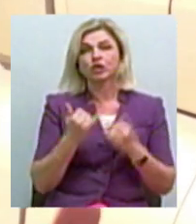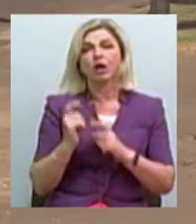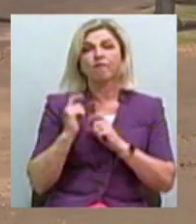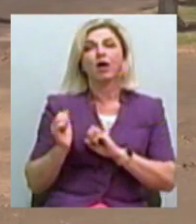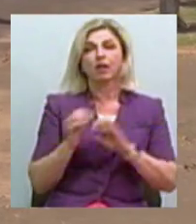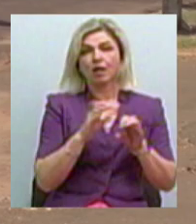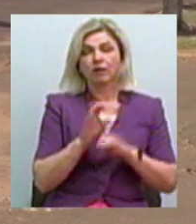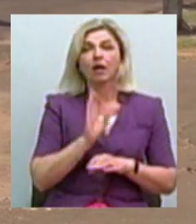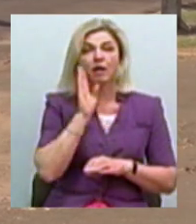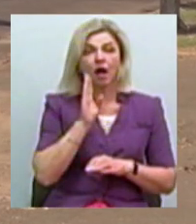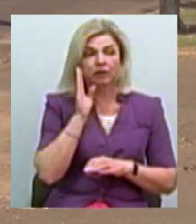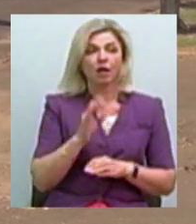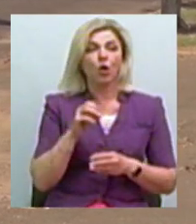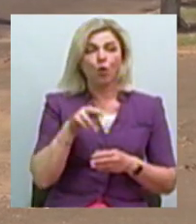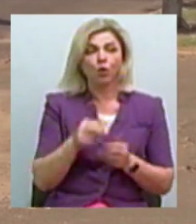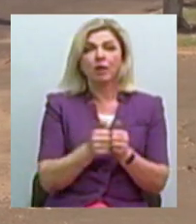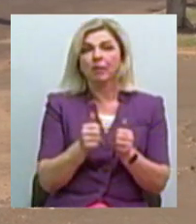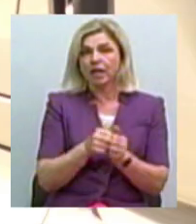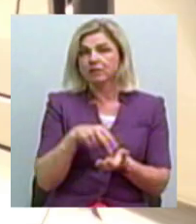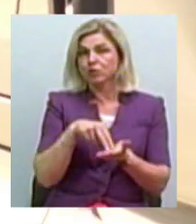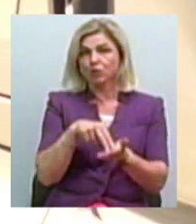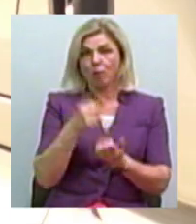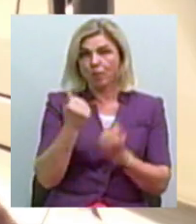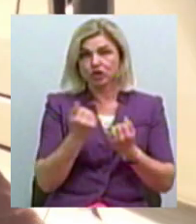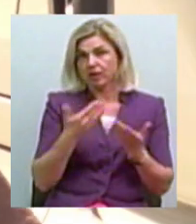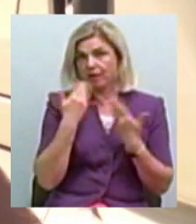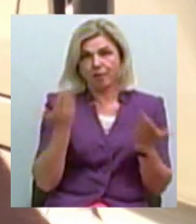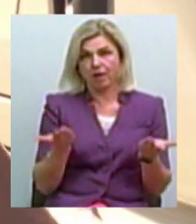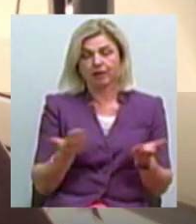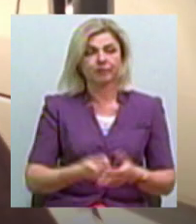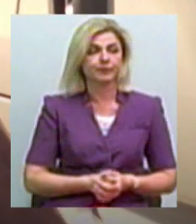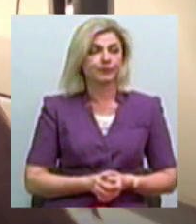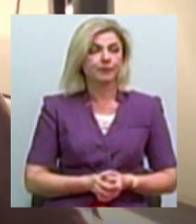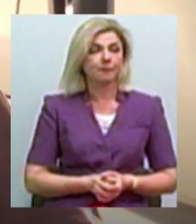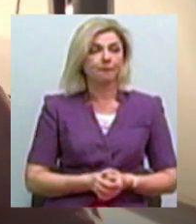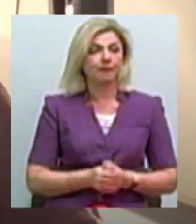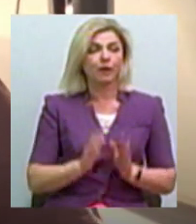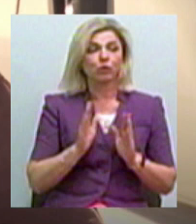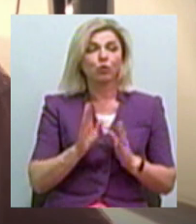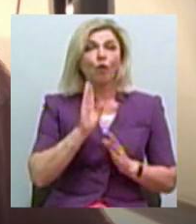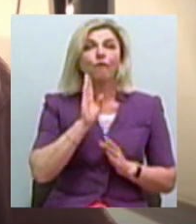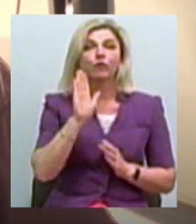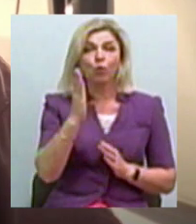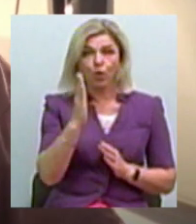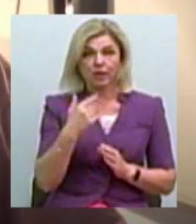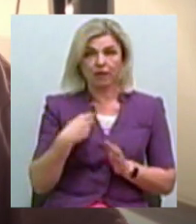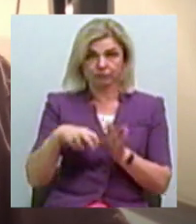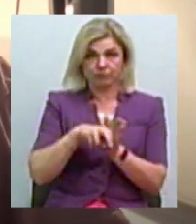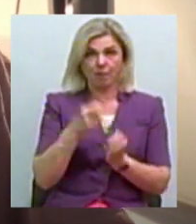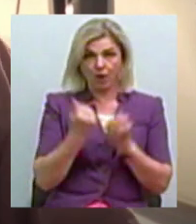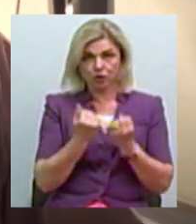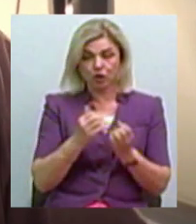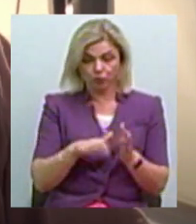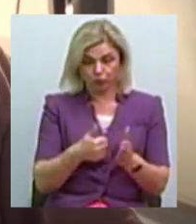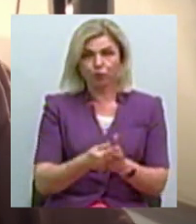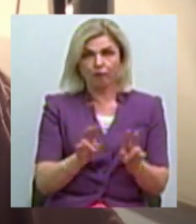вивантажуються зранку. Відстійника поблизу немає. З вівторка тільки що виліз із машини. З вівторка як заліз, тільки виліз.